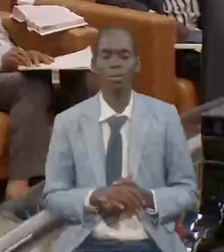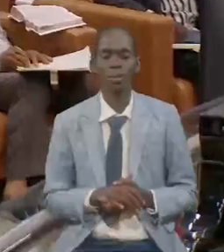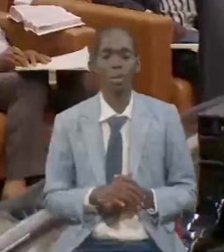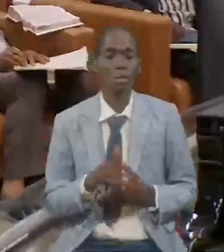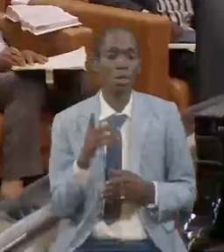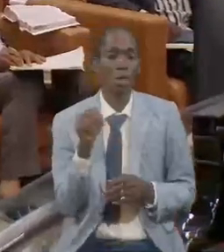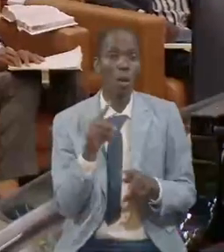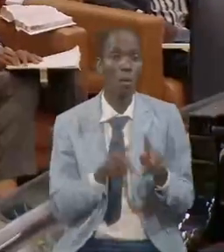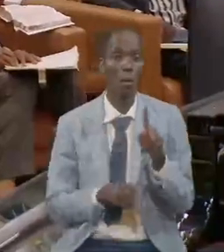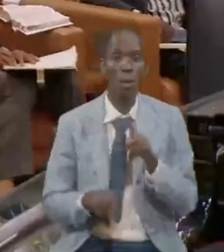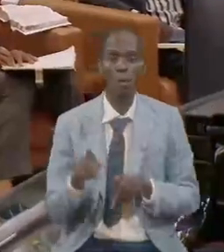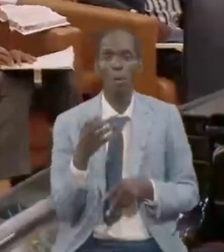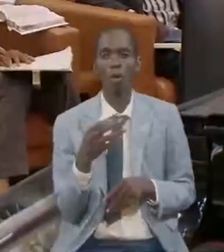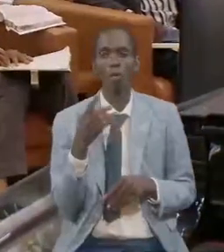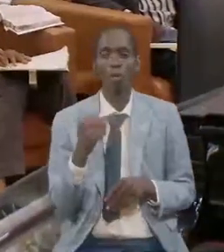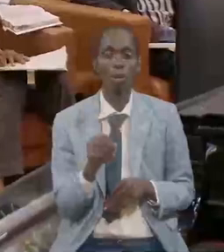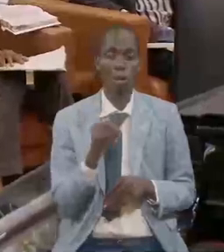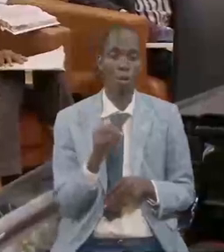Pour les gens du monde,